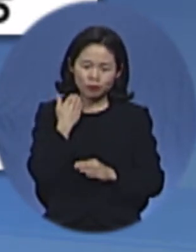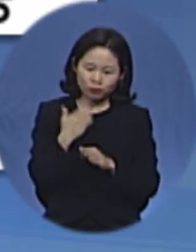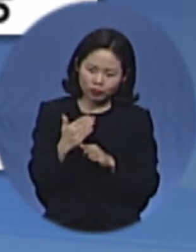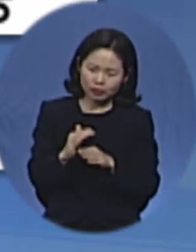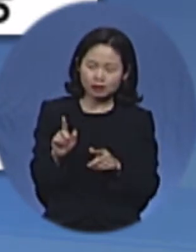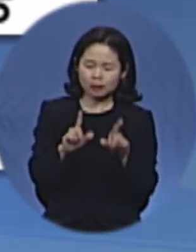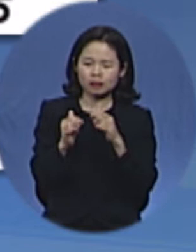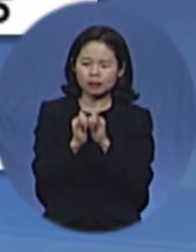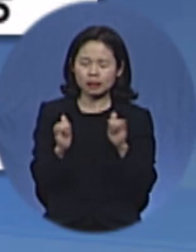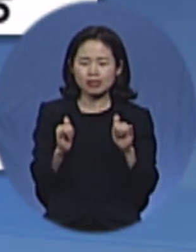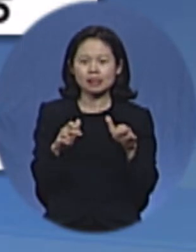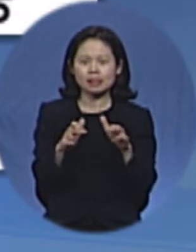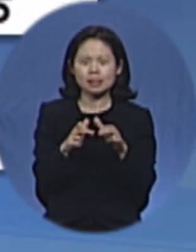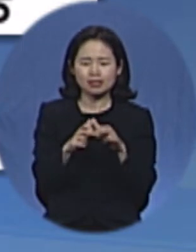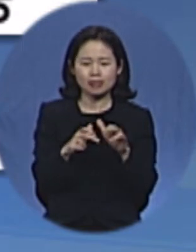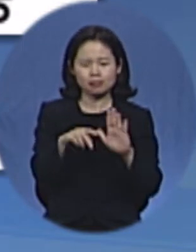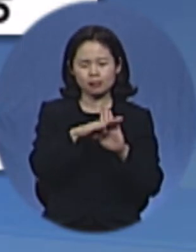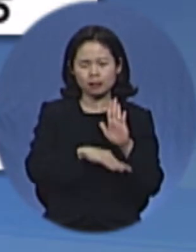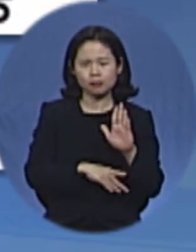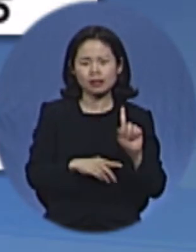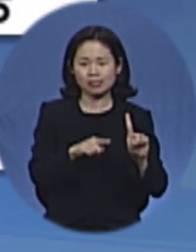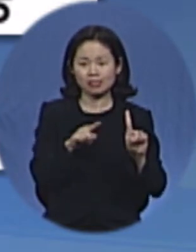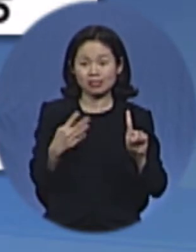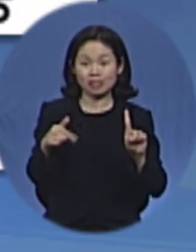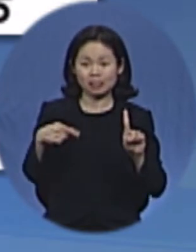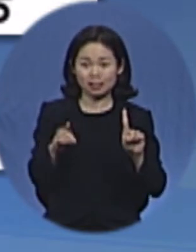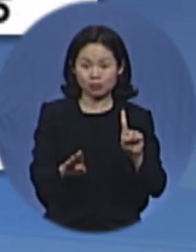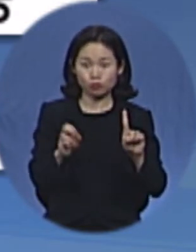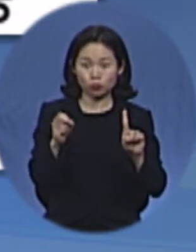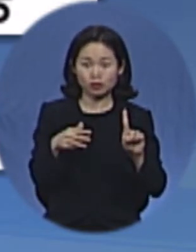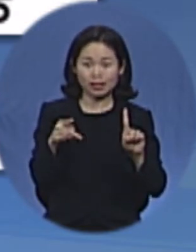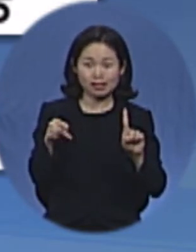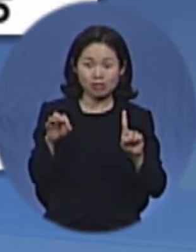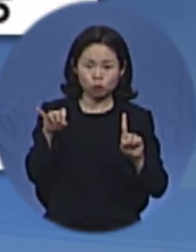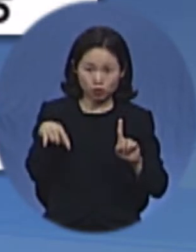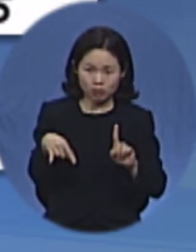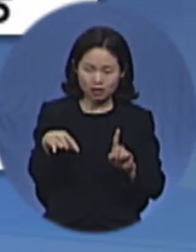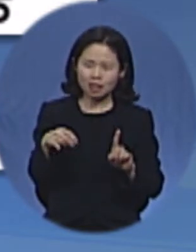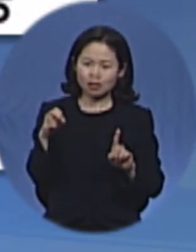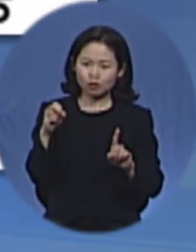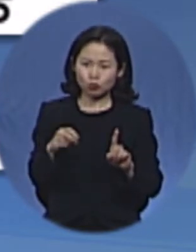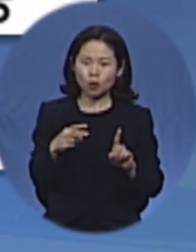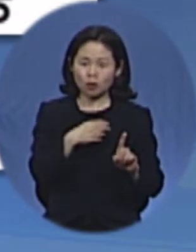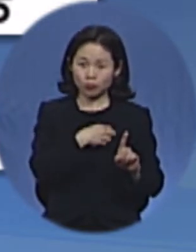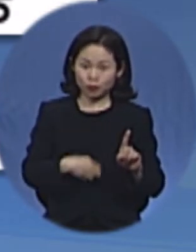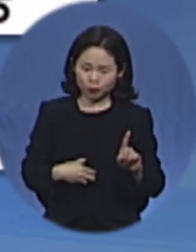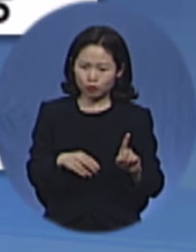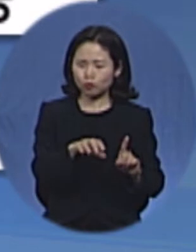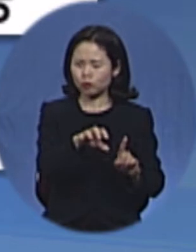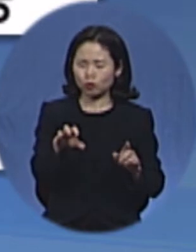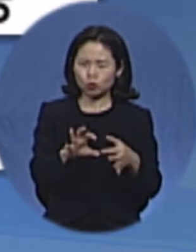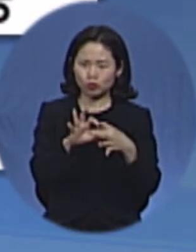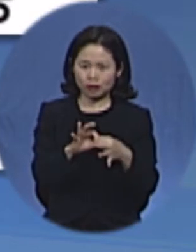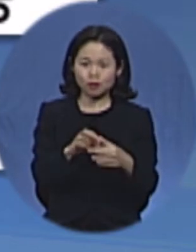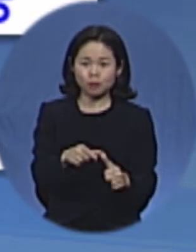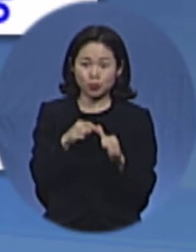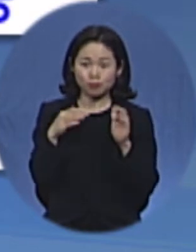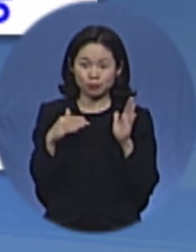등급 1에서 4급인 기초생활보장수급자나 차상위 계층 가구로 동주민센터를 통해